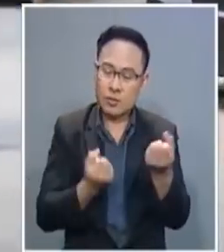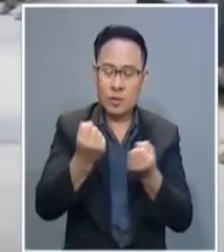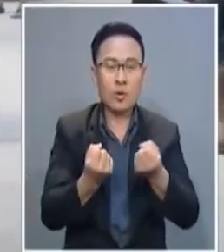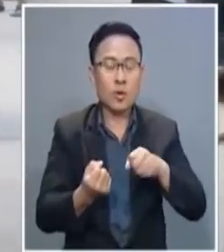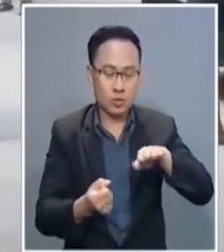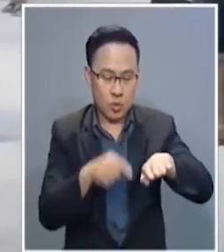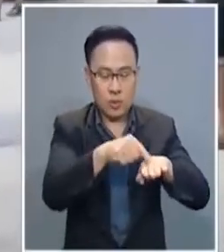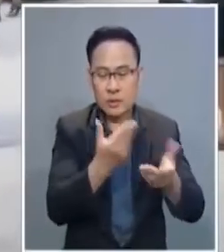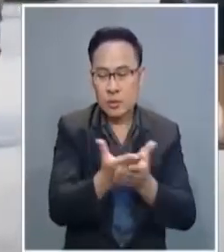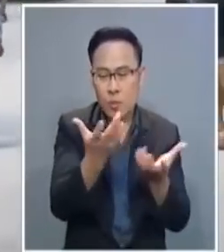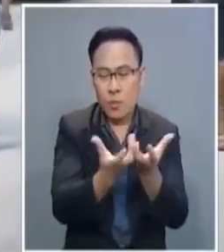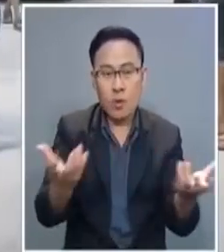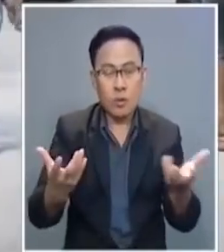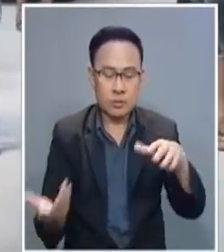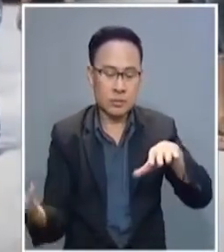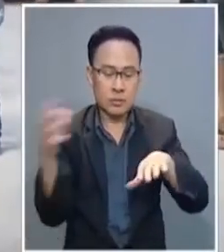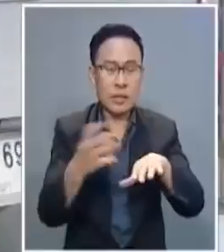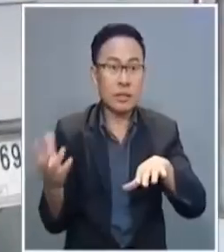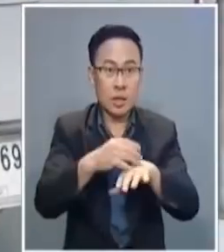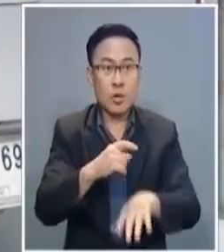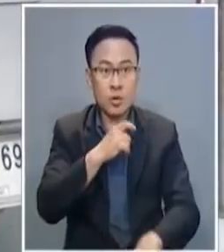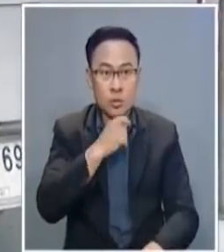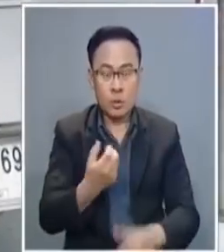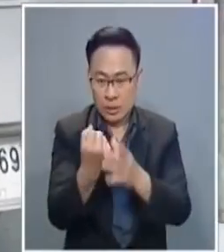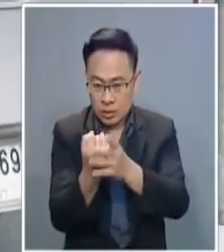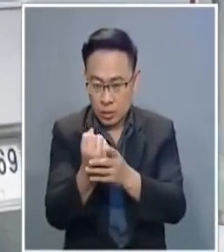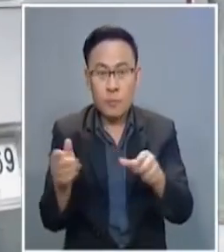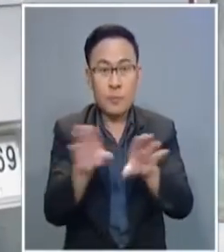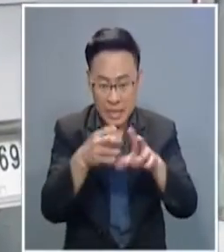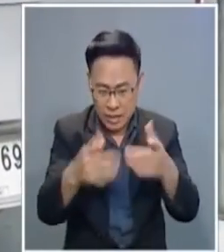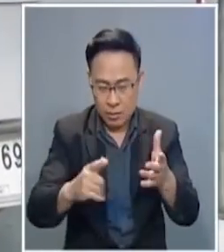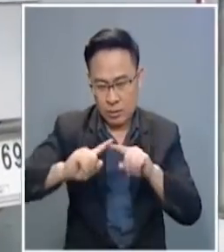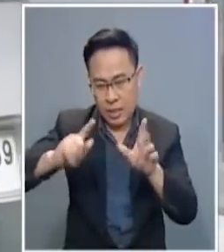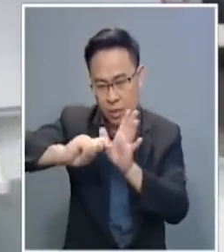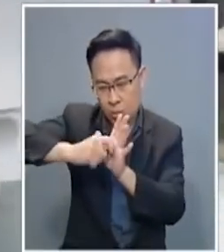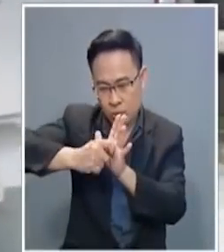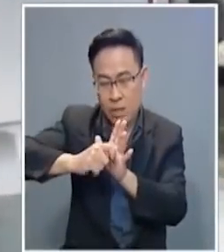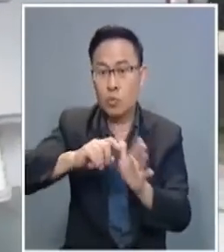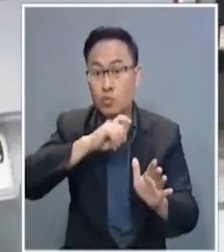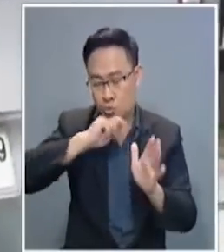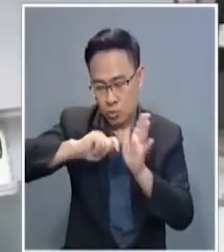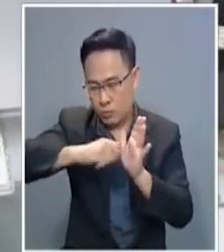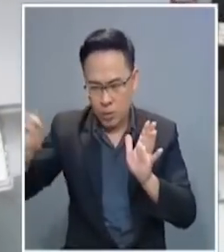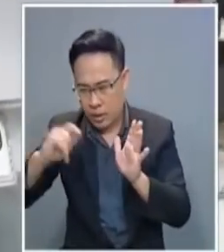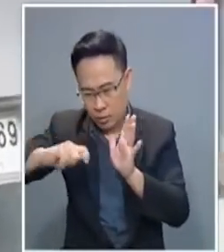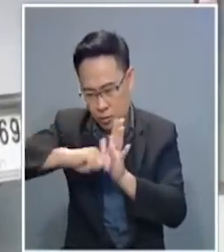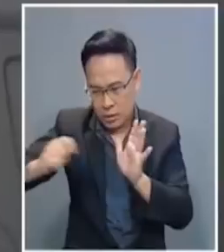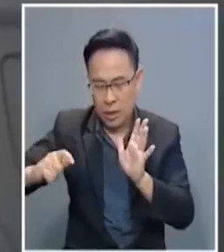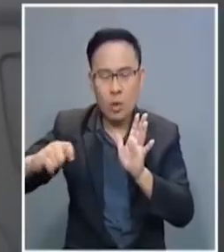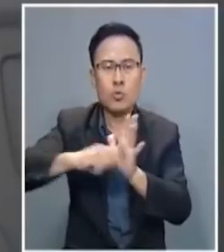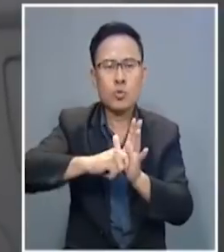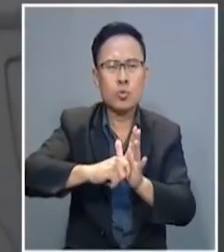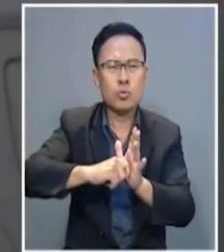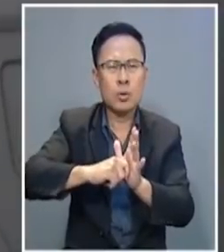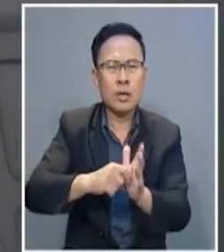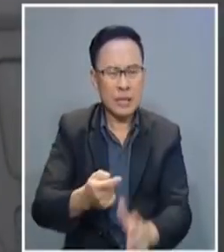ปกรณ์ก่อสร้างในตลาดอำเภอสีคิ้วตัวเขาได้ดับเครื่องยนต์ไว้แต่ว่าเสียบกุญแจคาเอาไว้เพราะคิดว่าแป๊บเดียวนะคะ